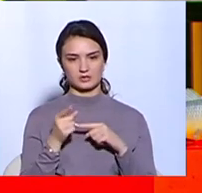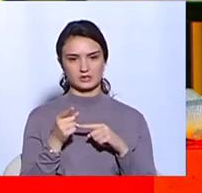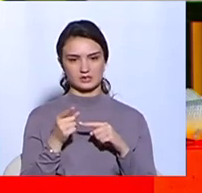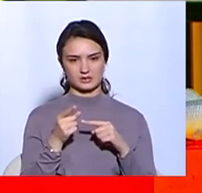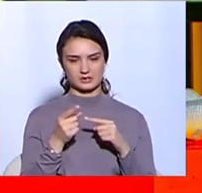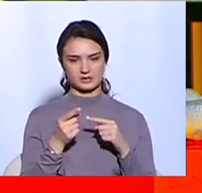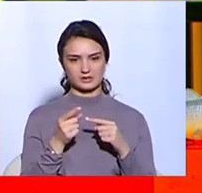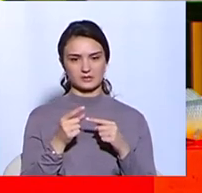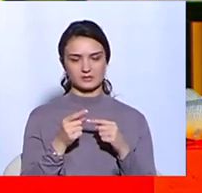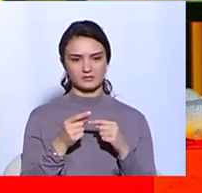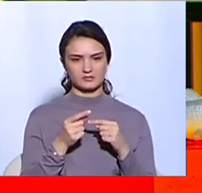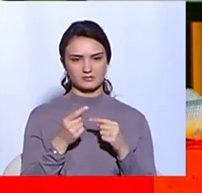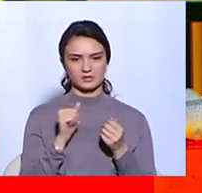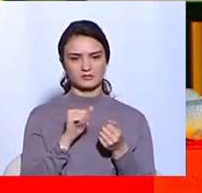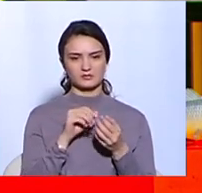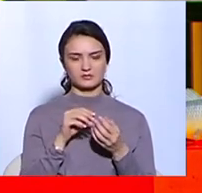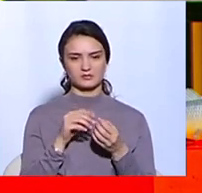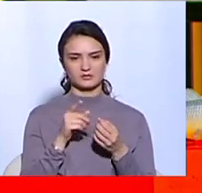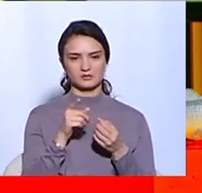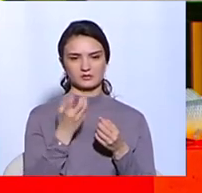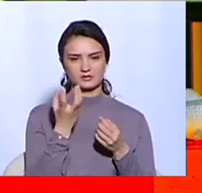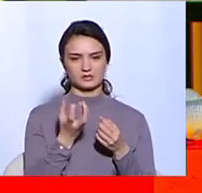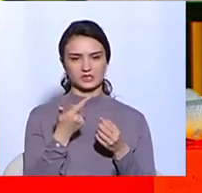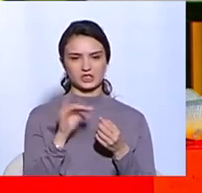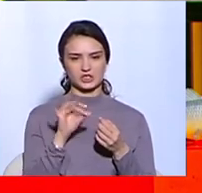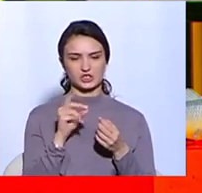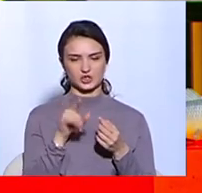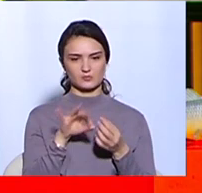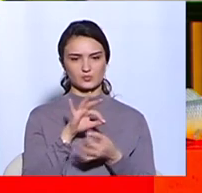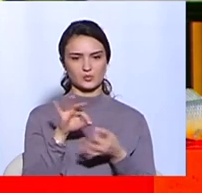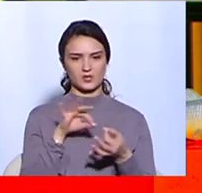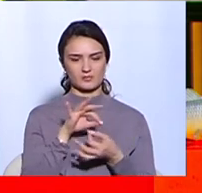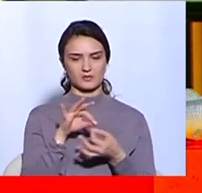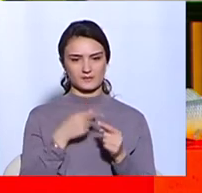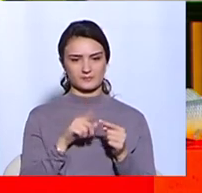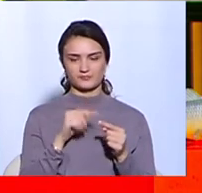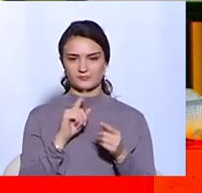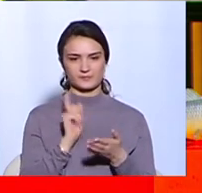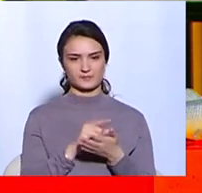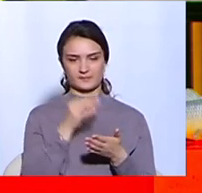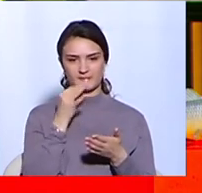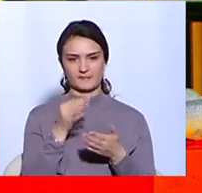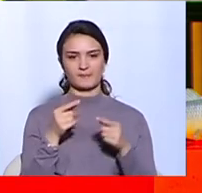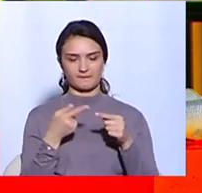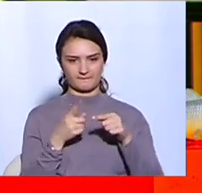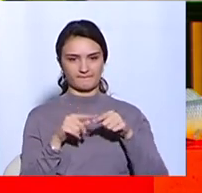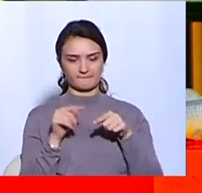გირჩის მურაბა. Შეიძლება უცნაურია, მაგრამ მე დღეს ამ კითხვას აუცილებლად უნდა გავცე პასუხი, იმიტომ რომ